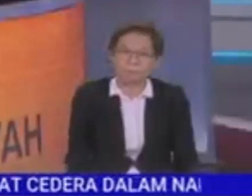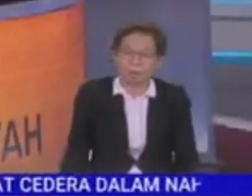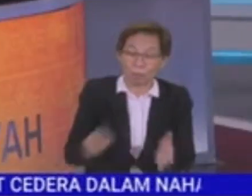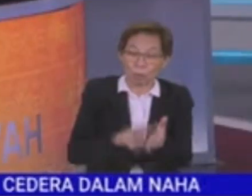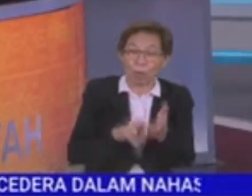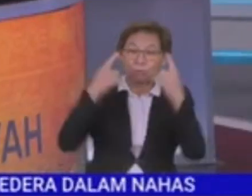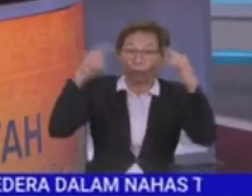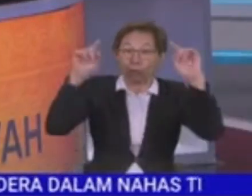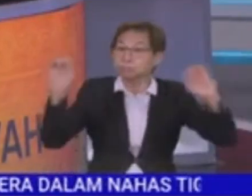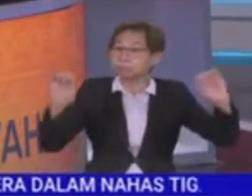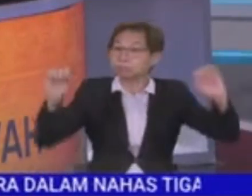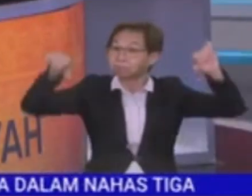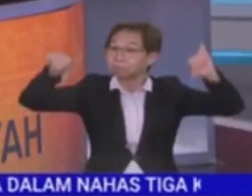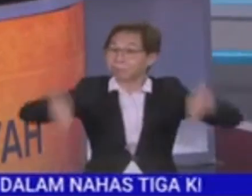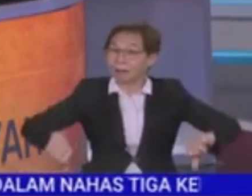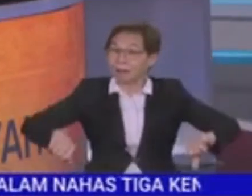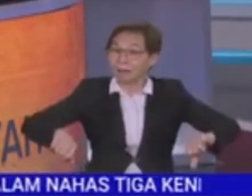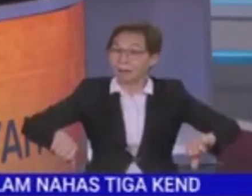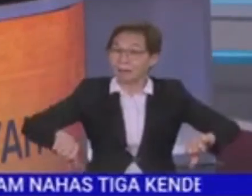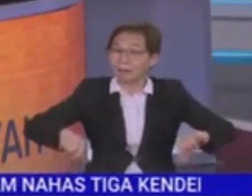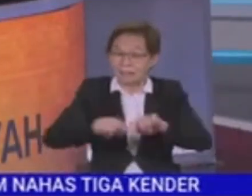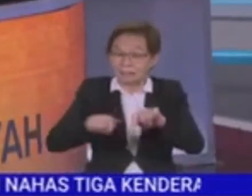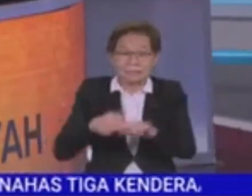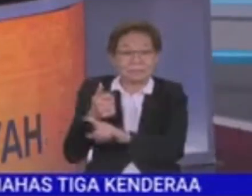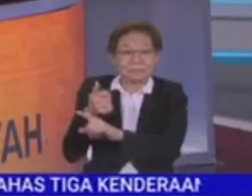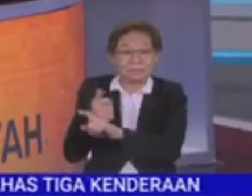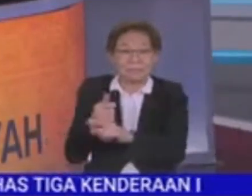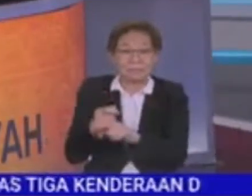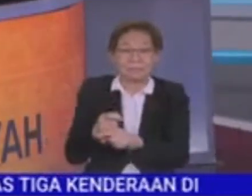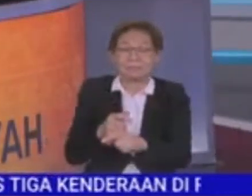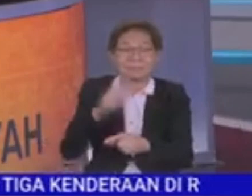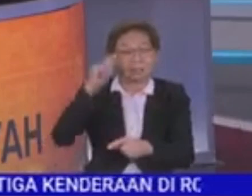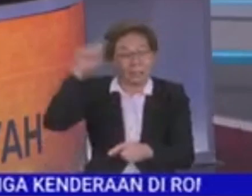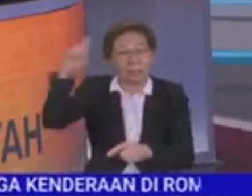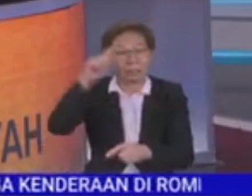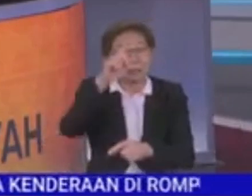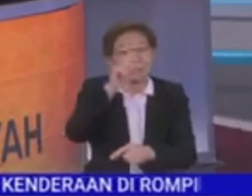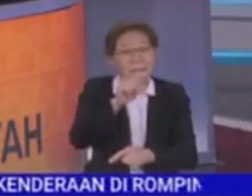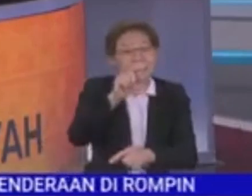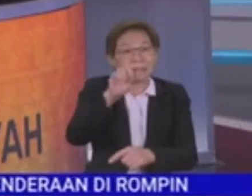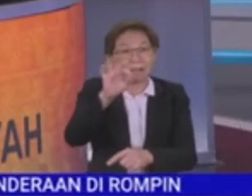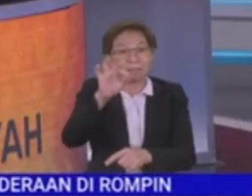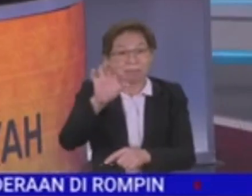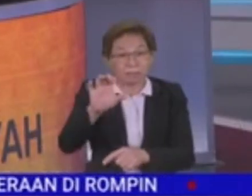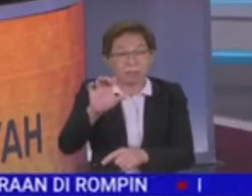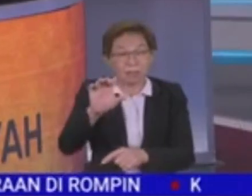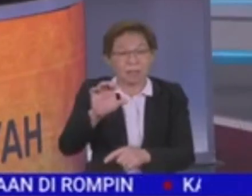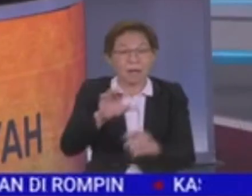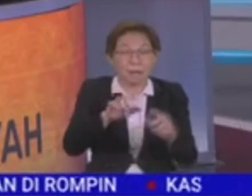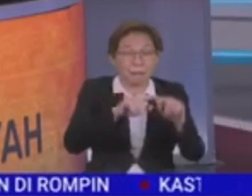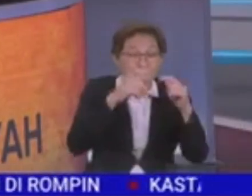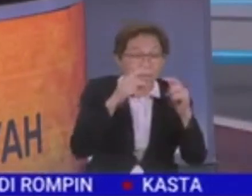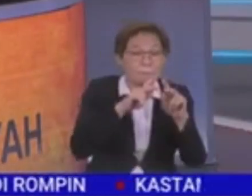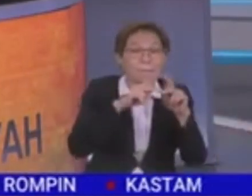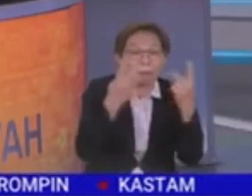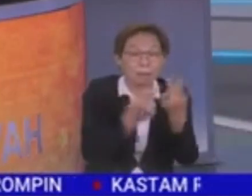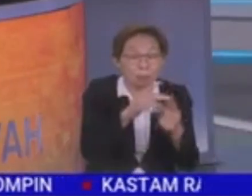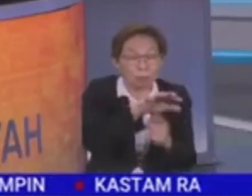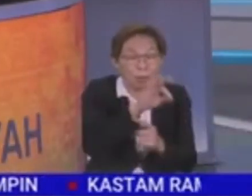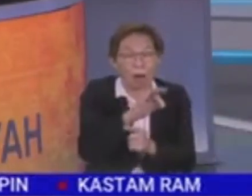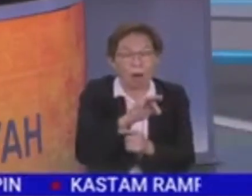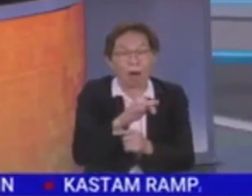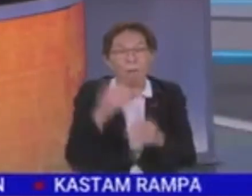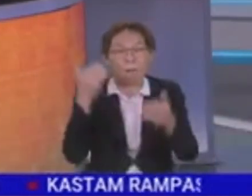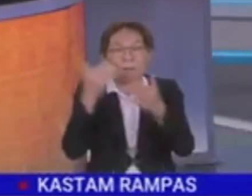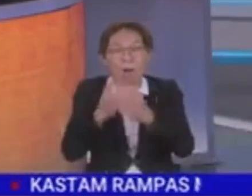Rekod cemerlang tanpa tewas di tempat sendiri tidak akan menjadikan Terengganu TFC sebagai pasukan pilihan menjelang aksi separuh